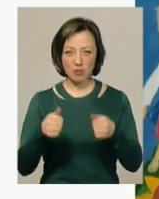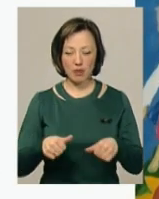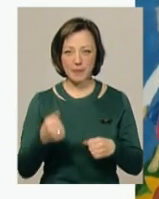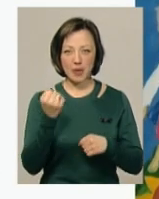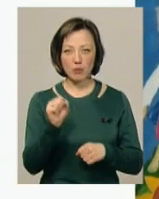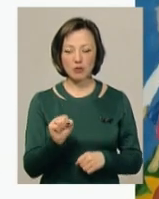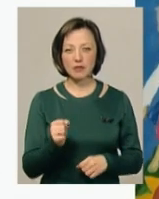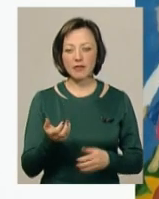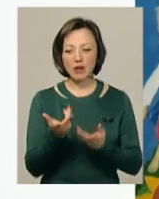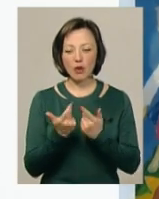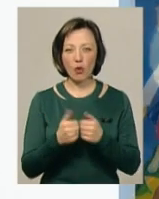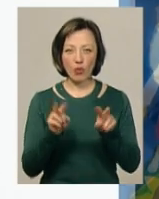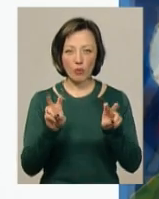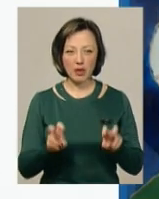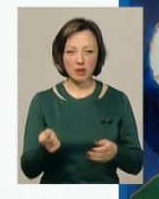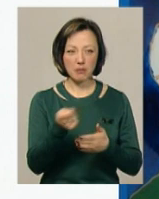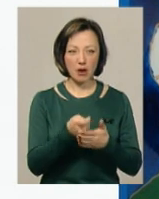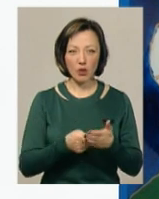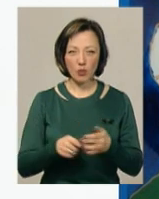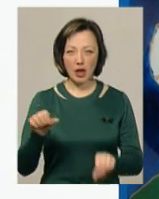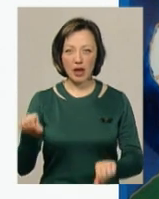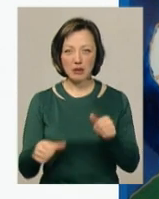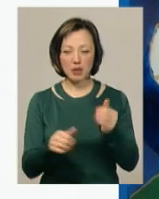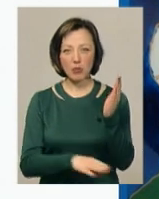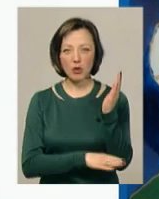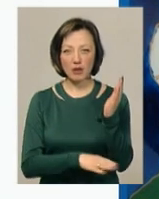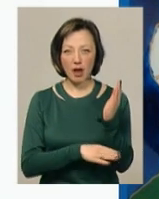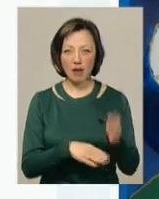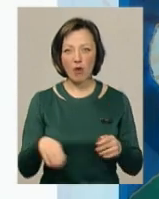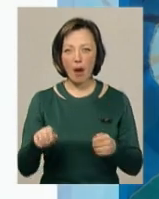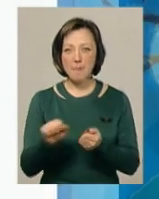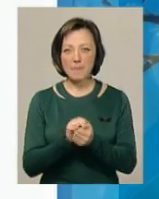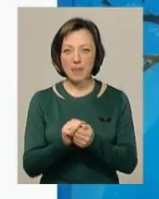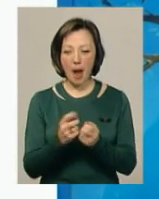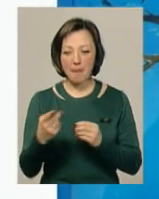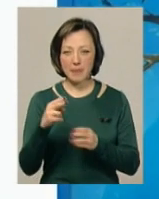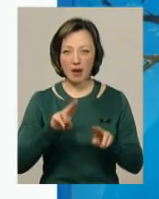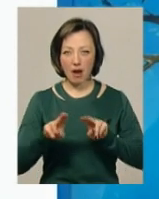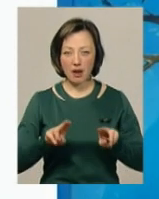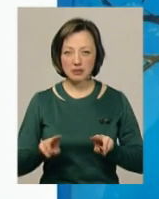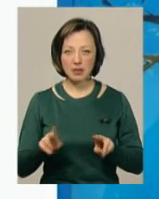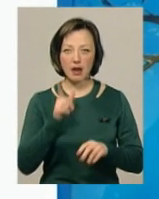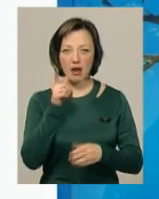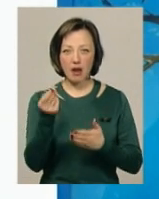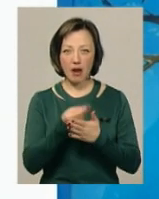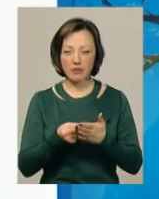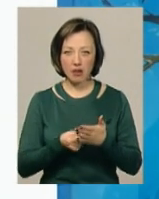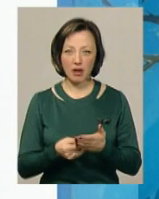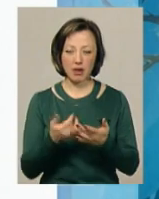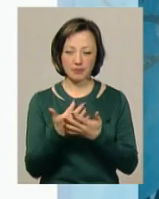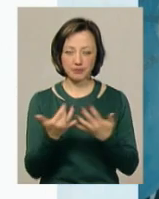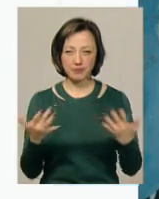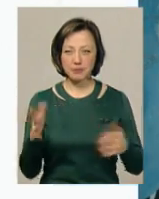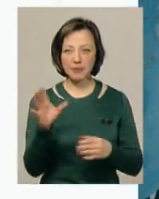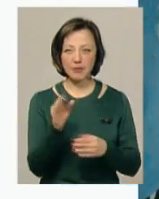кількох номінаціях, як от малюнок, різьблення по дереву, аплікація, колаж, плакат, графіка, розпис по склу. Усі роботи